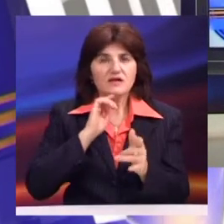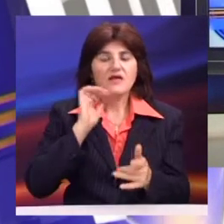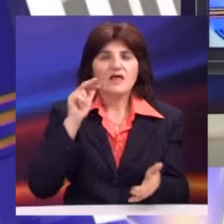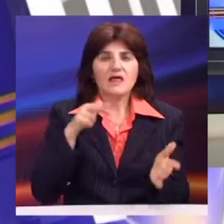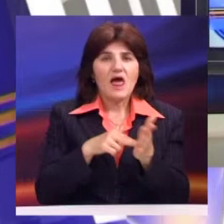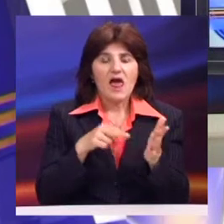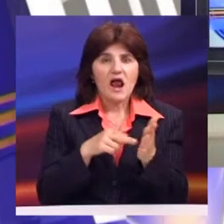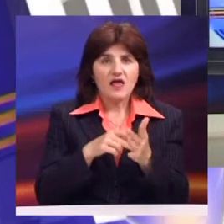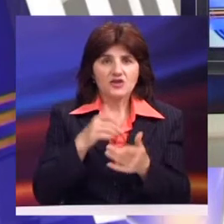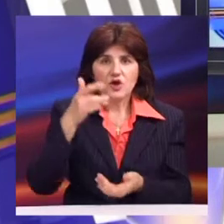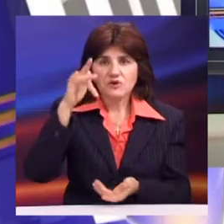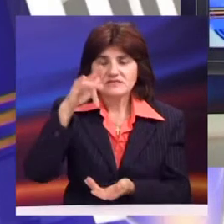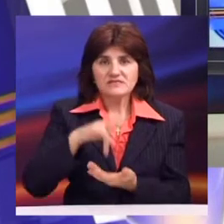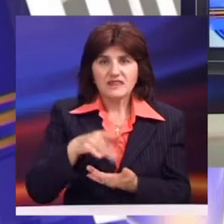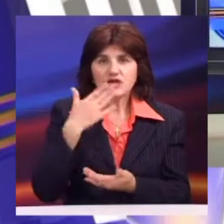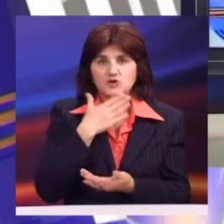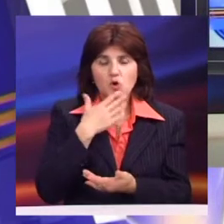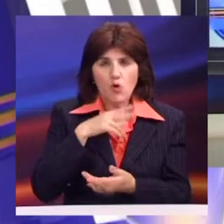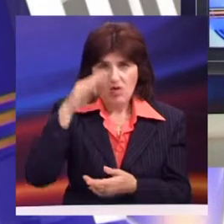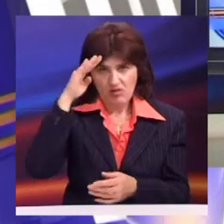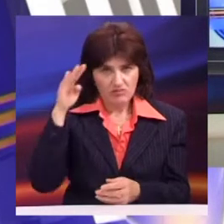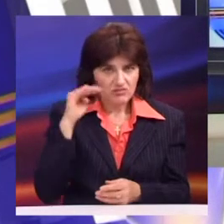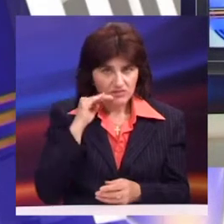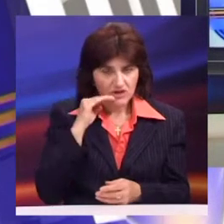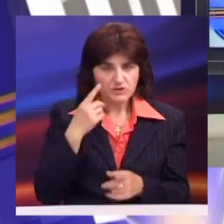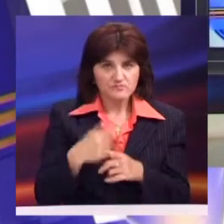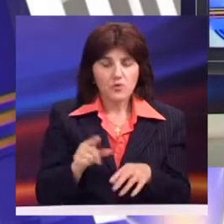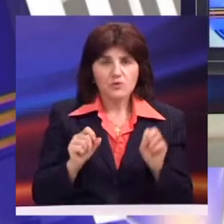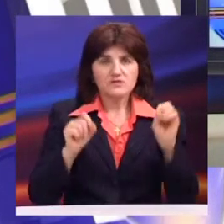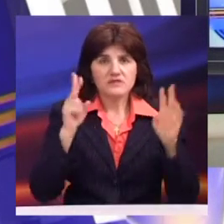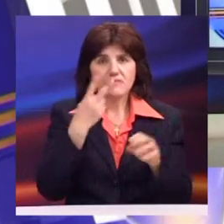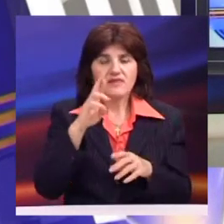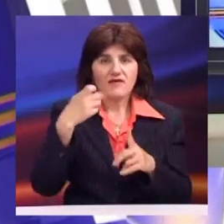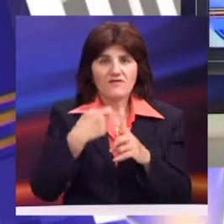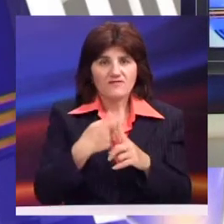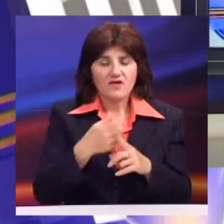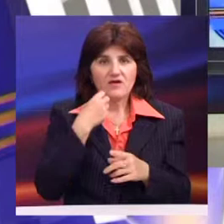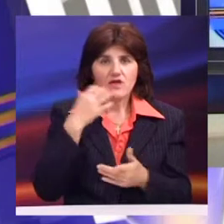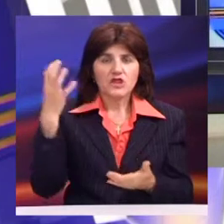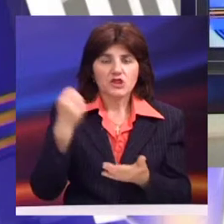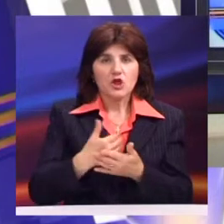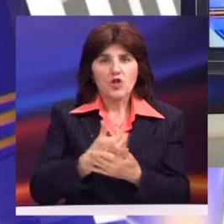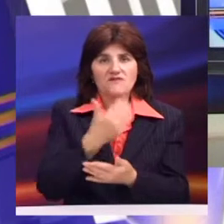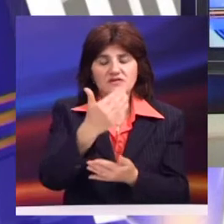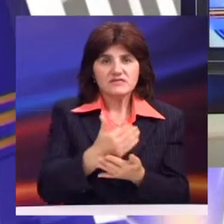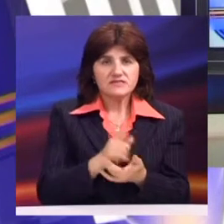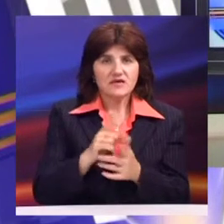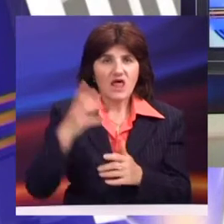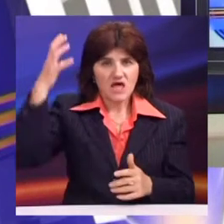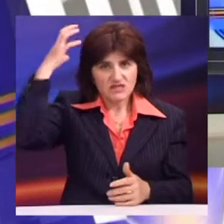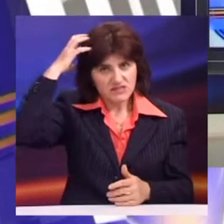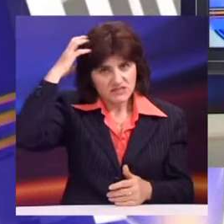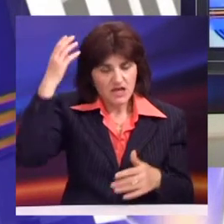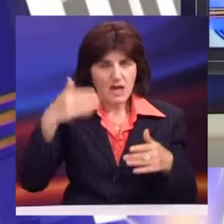srednja škola Mijo Stanimirović iz Niša u povodu obeležavanja 17 vekova od donošenja Milanskog edikta kojim je